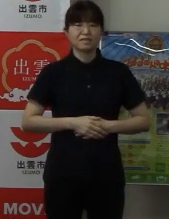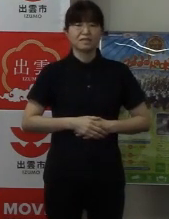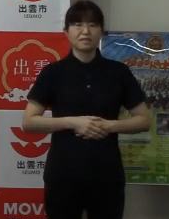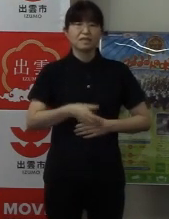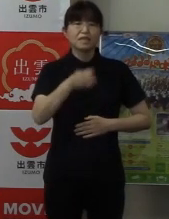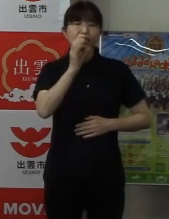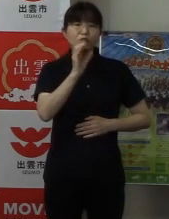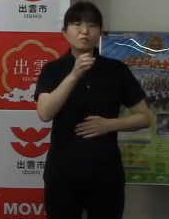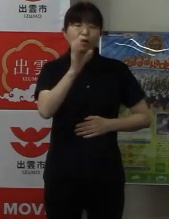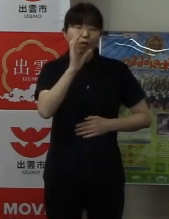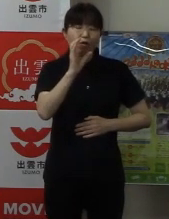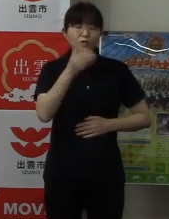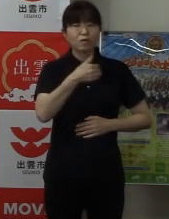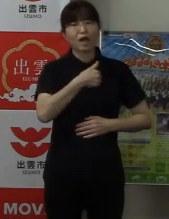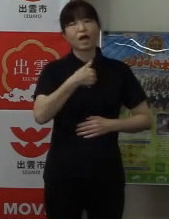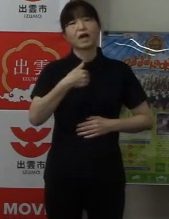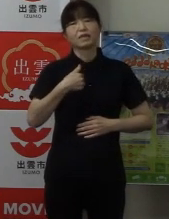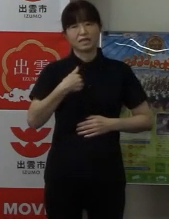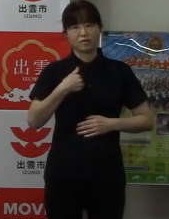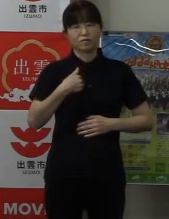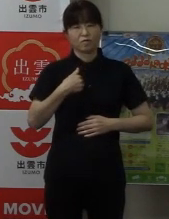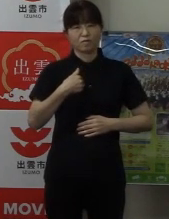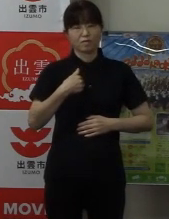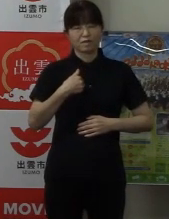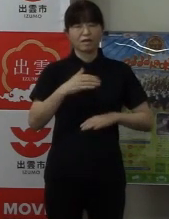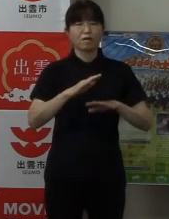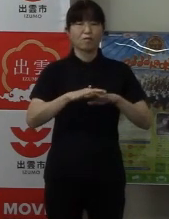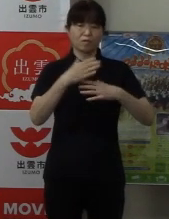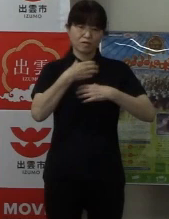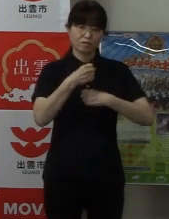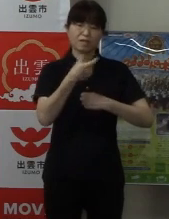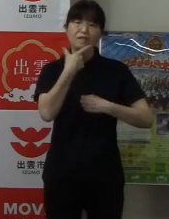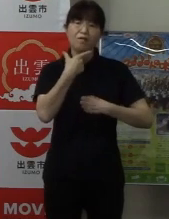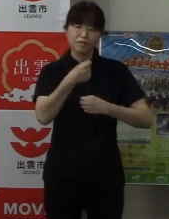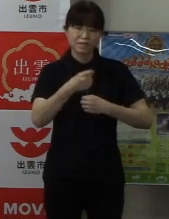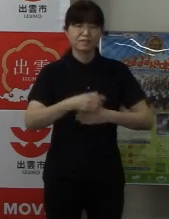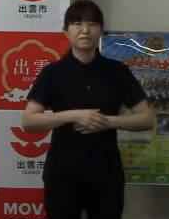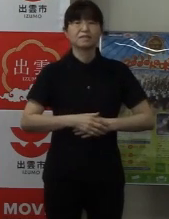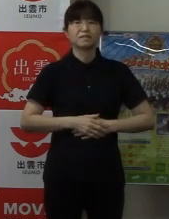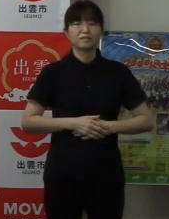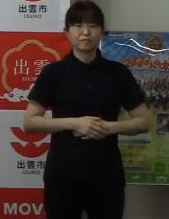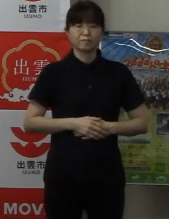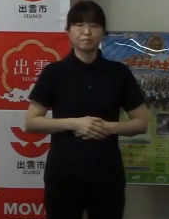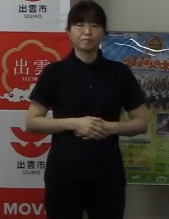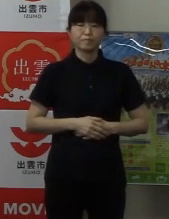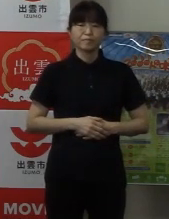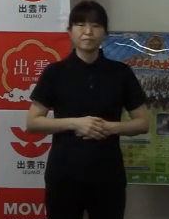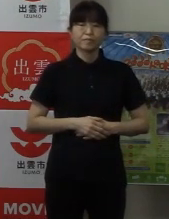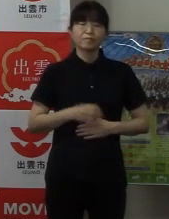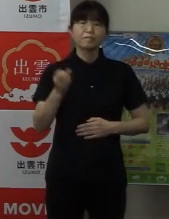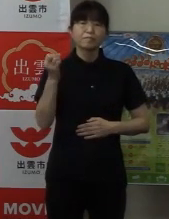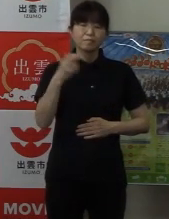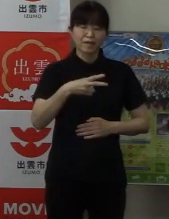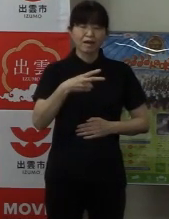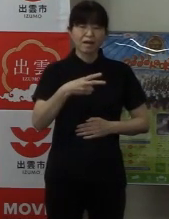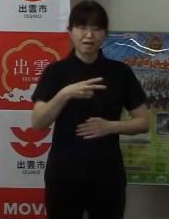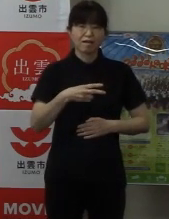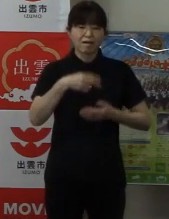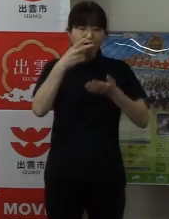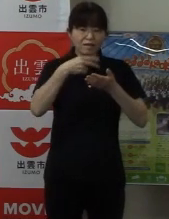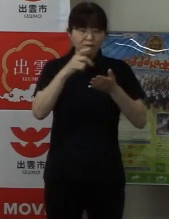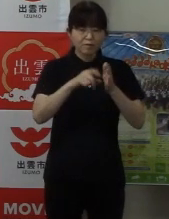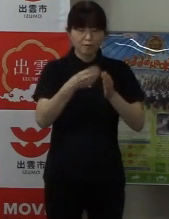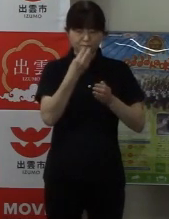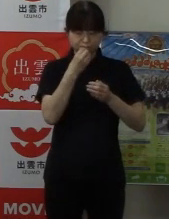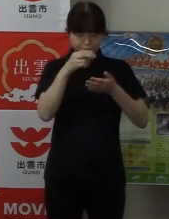補給ができるようなことはしていただきたいと思いますし、また、まあ、中でもですね、まあ、黙食とかですね、まあ、き